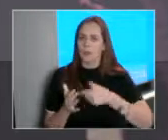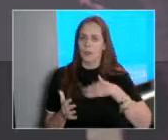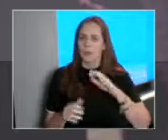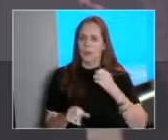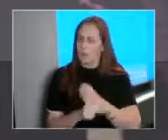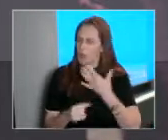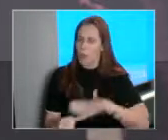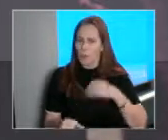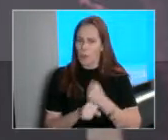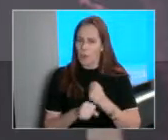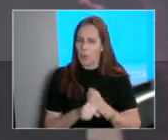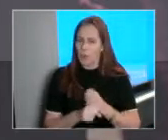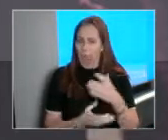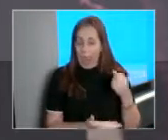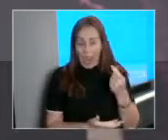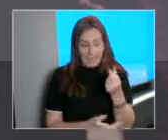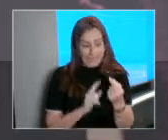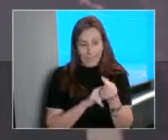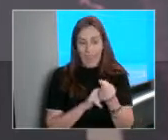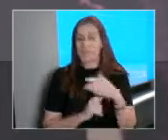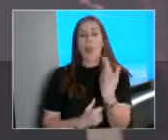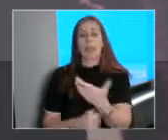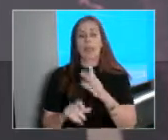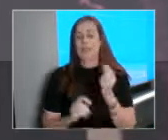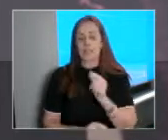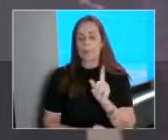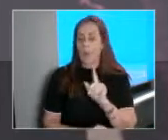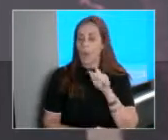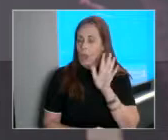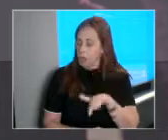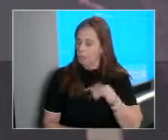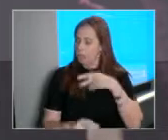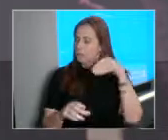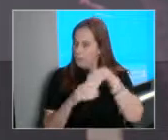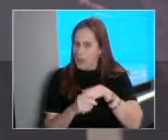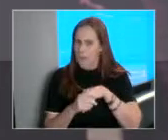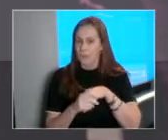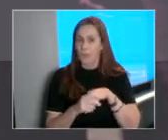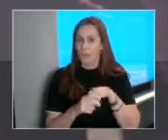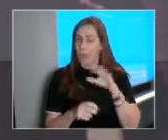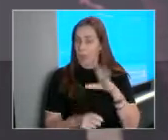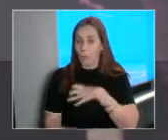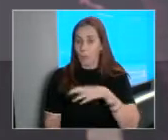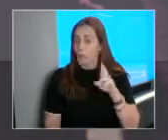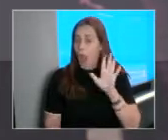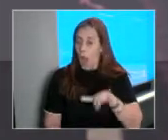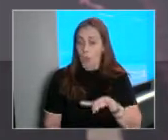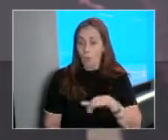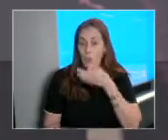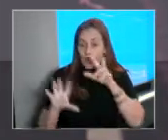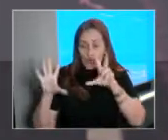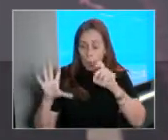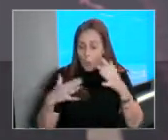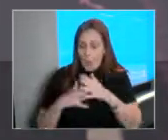שאנחנו רוצים להשיג, משתמשים בכסף, אבל זה מעבר לתת את הצ'ק. זה המעורבות, ובמקרה שלו, הוא היה יושב גם בגיל 80